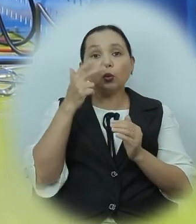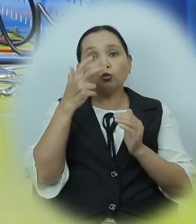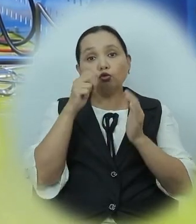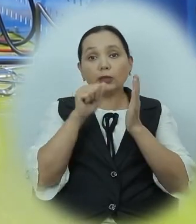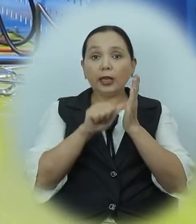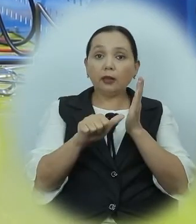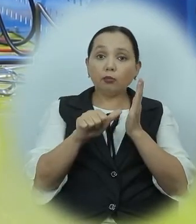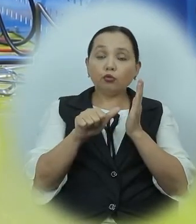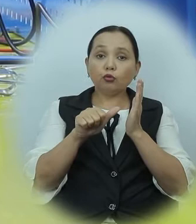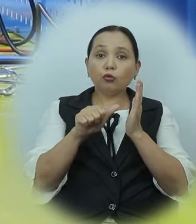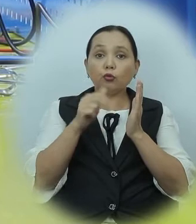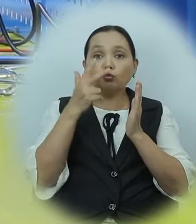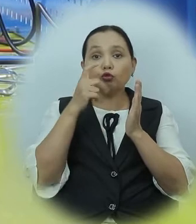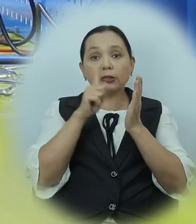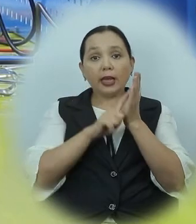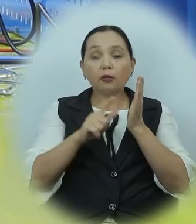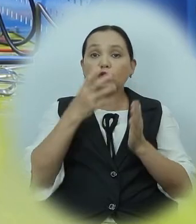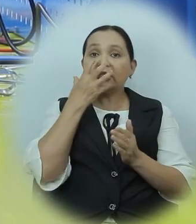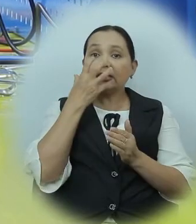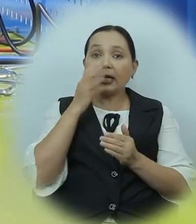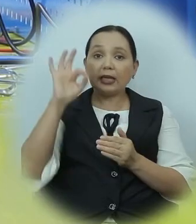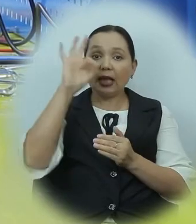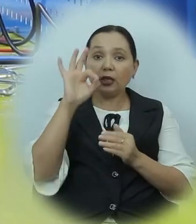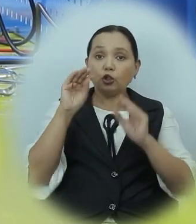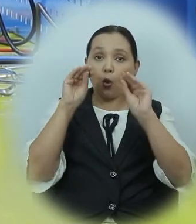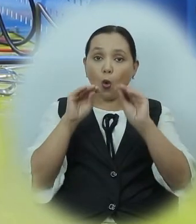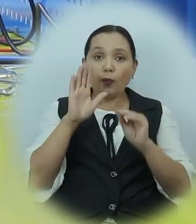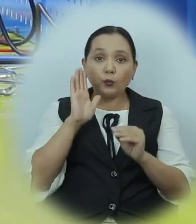360-370 issiqlik darajasiga qo'yib turib,